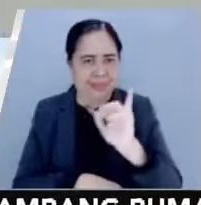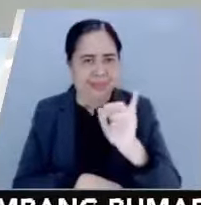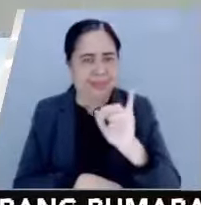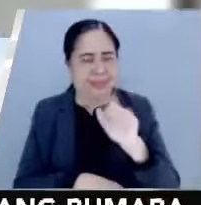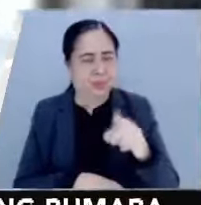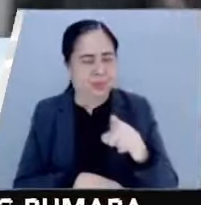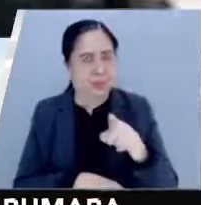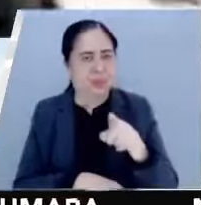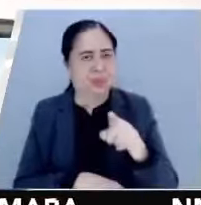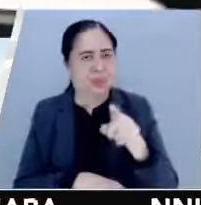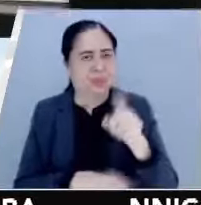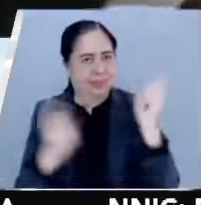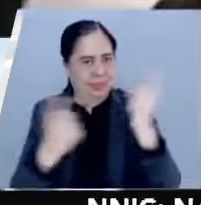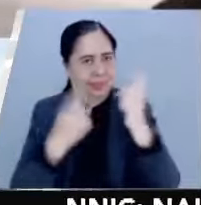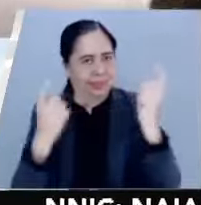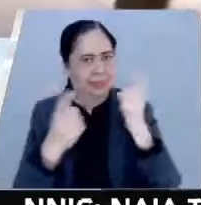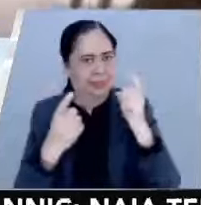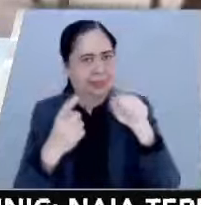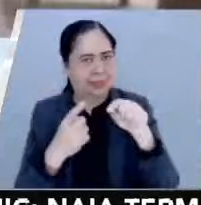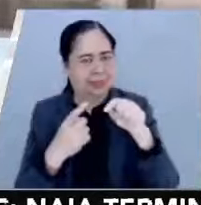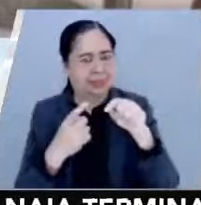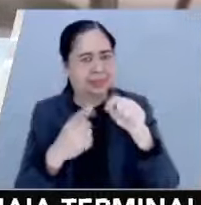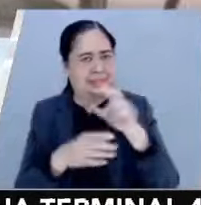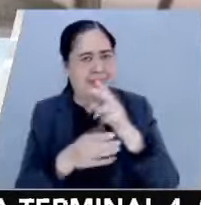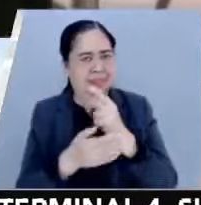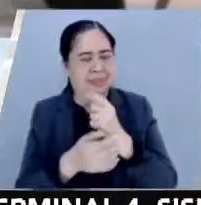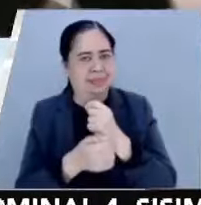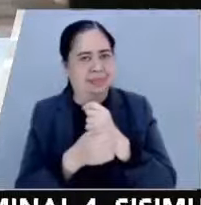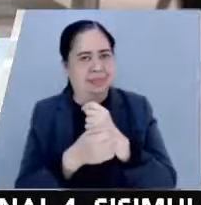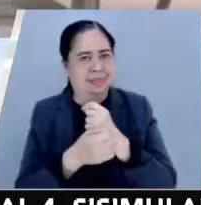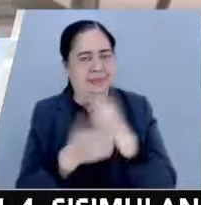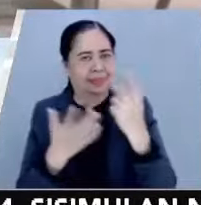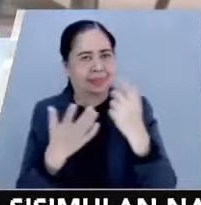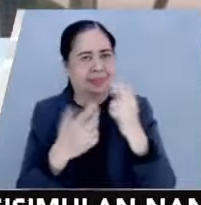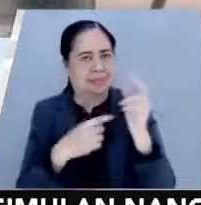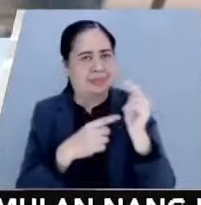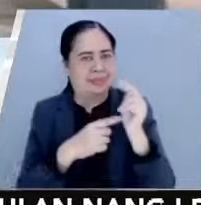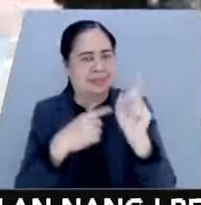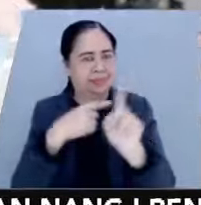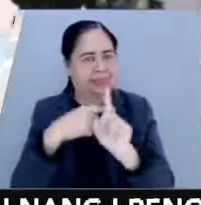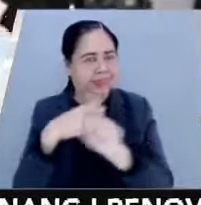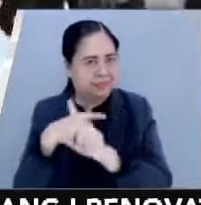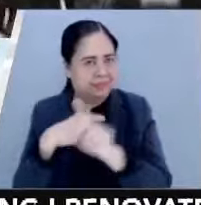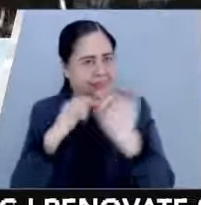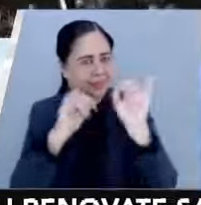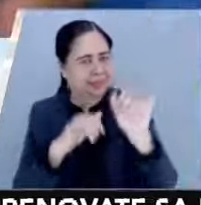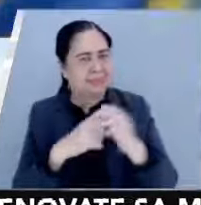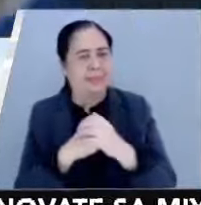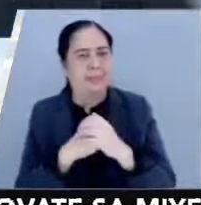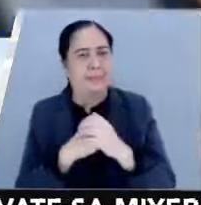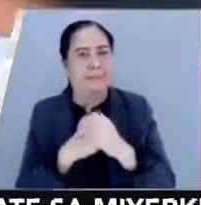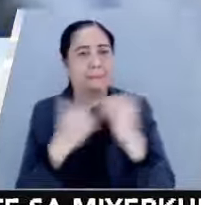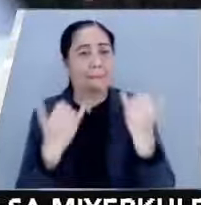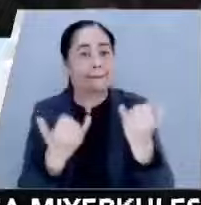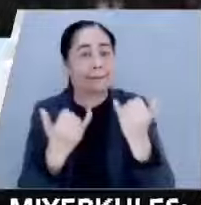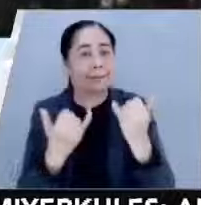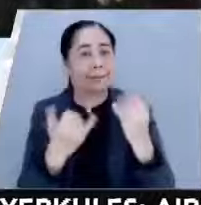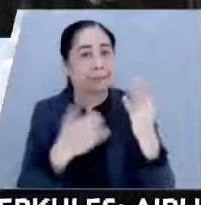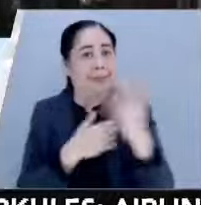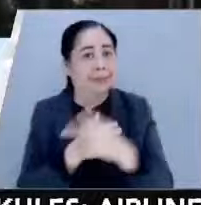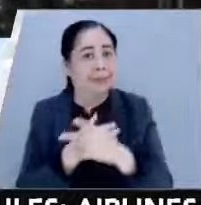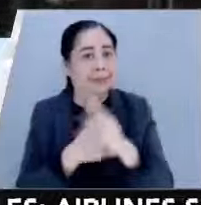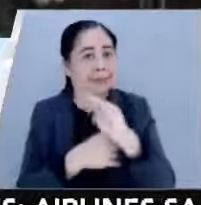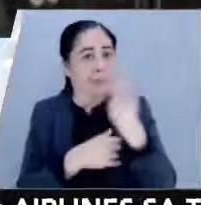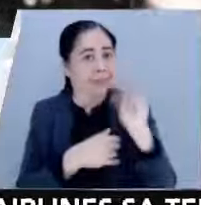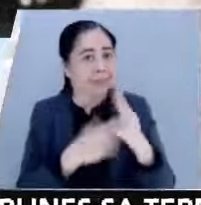ah commemorate ng onas doon kayo nag Oo nagpalipas ng onas holiday ngayon po bumabalik na po kayo sa Metro Manila balik trabaho na